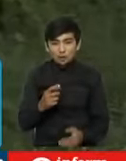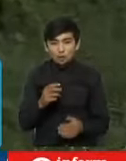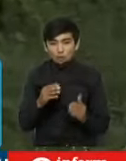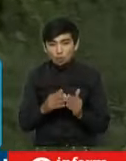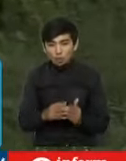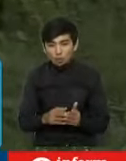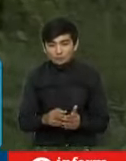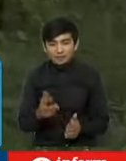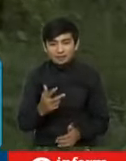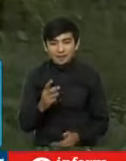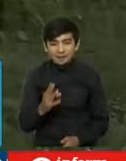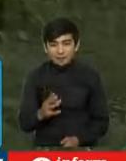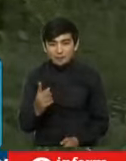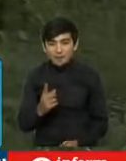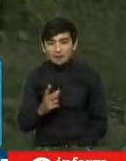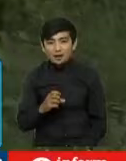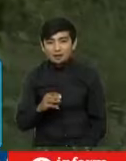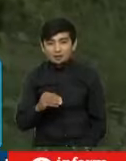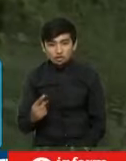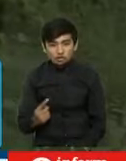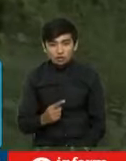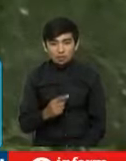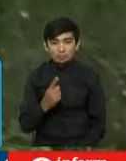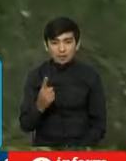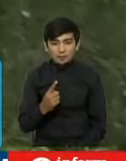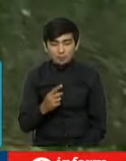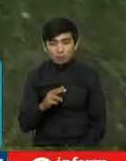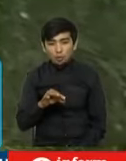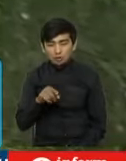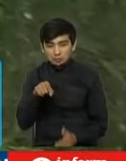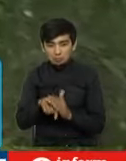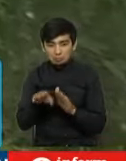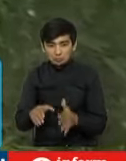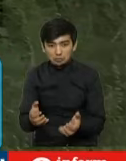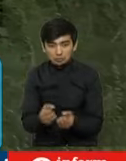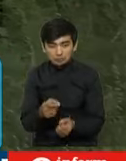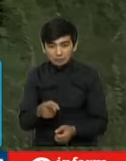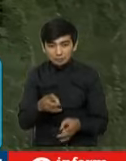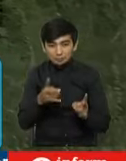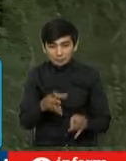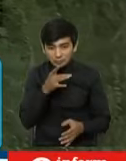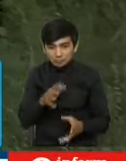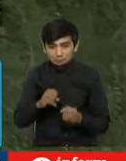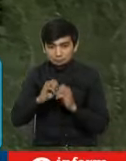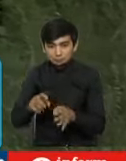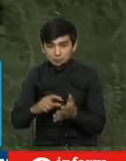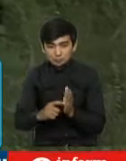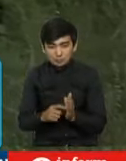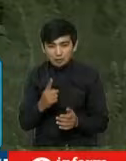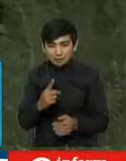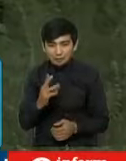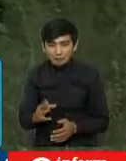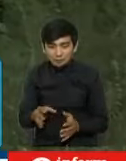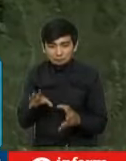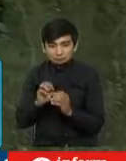квартира, 1-ші этаждан, 1-ші подъезден біреудің квартирасынан тауып алып отыр ғой. Баламды жараланған уақытта сол жаққа апарған ғой. Ал негізінде оқ деген уақытта менің балама